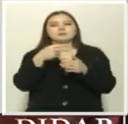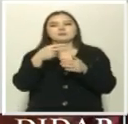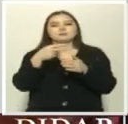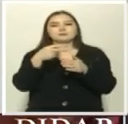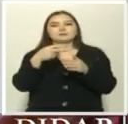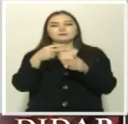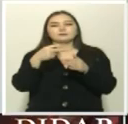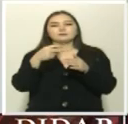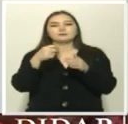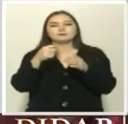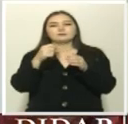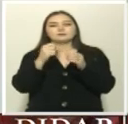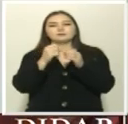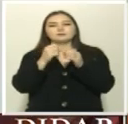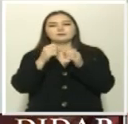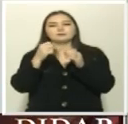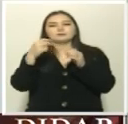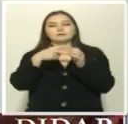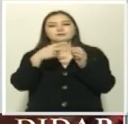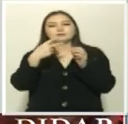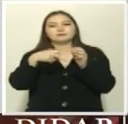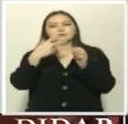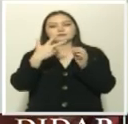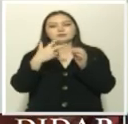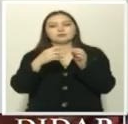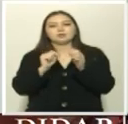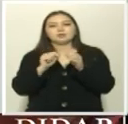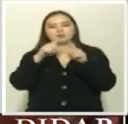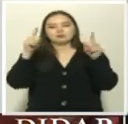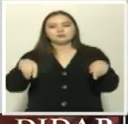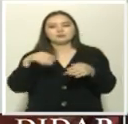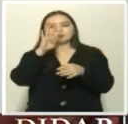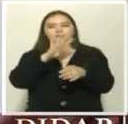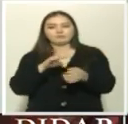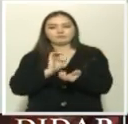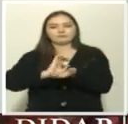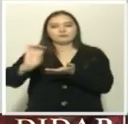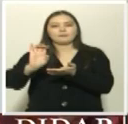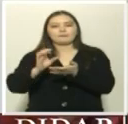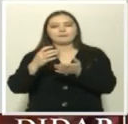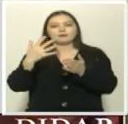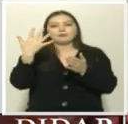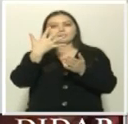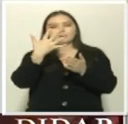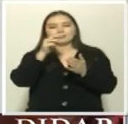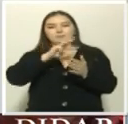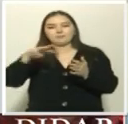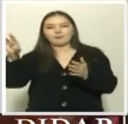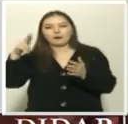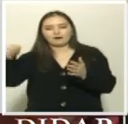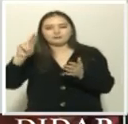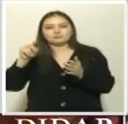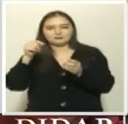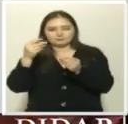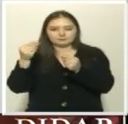в фонд соцмедстрахования была направлена заявка на 5 миллиардов 746 миллионов.